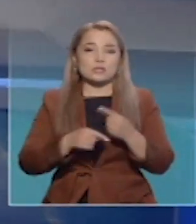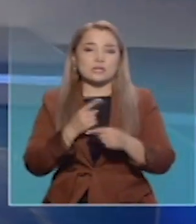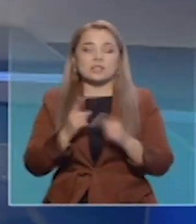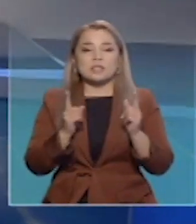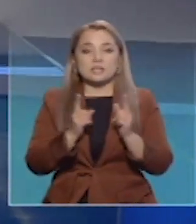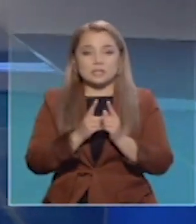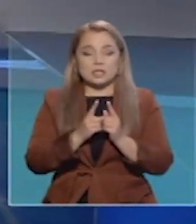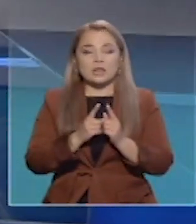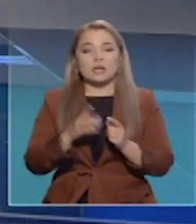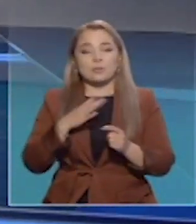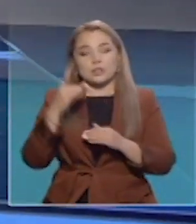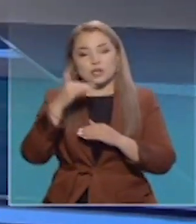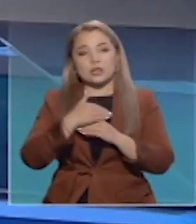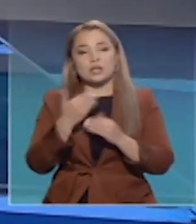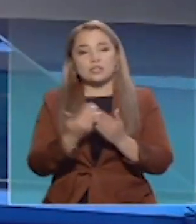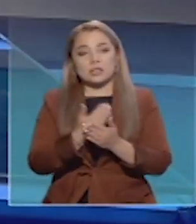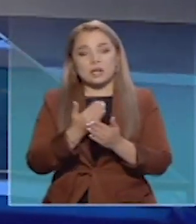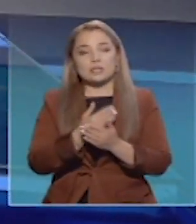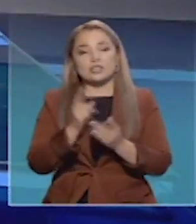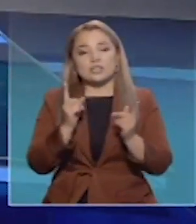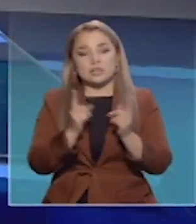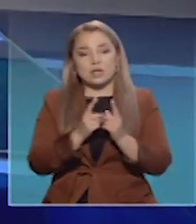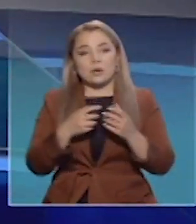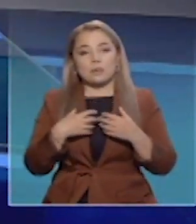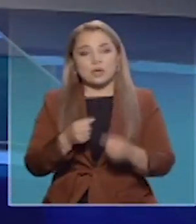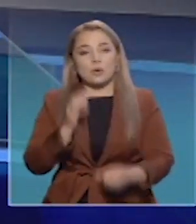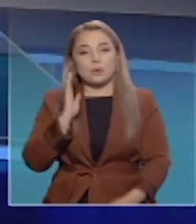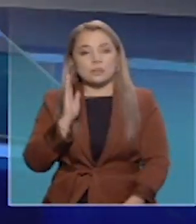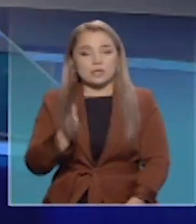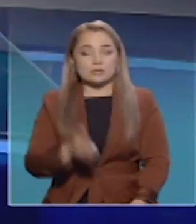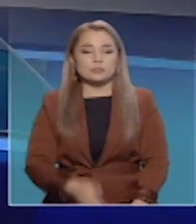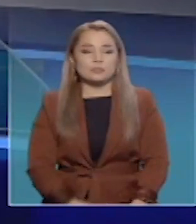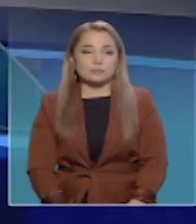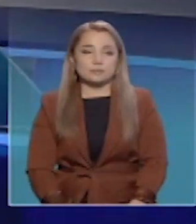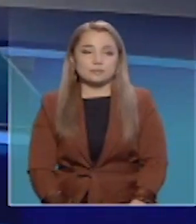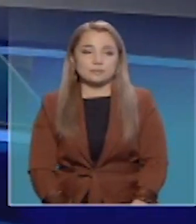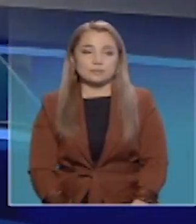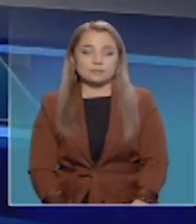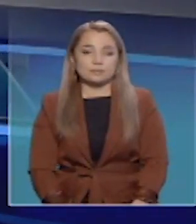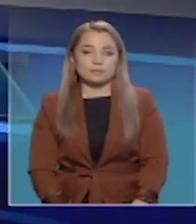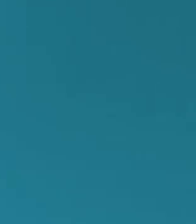осы. Ақпараттың ендігі шығарылымы 15:00-де бізді Telegram арнасынан да оқи жүріңіз.